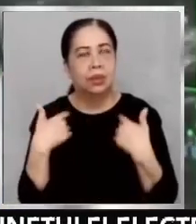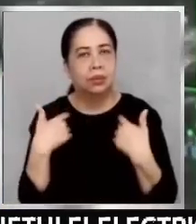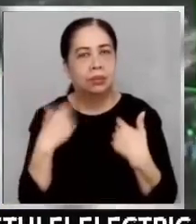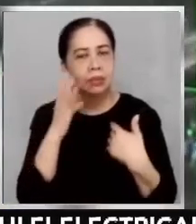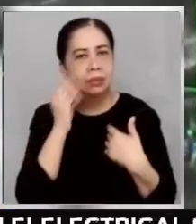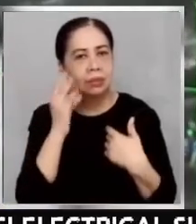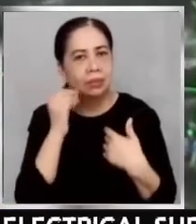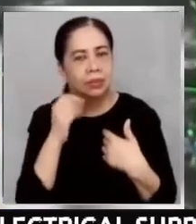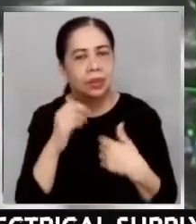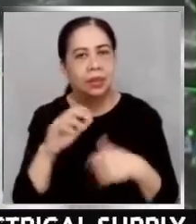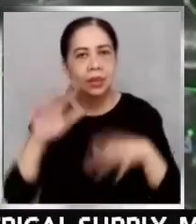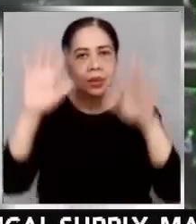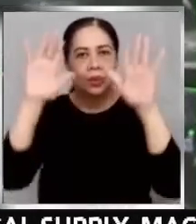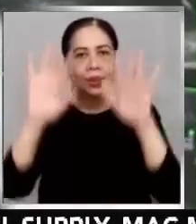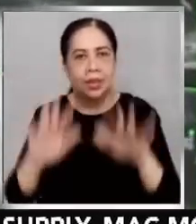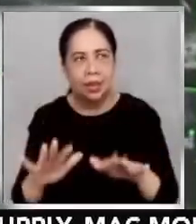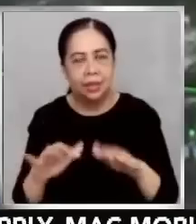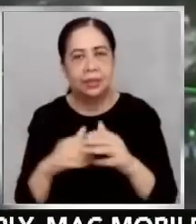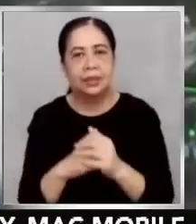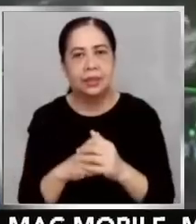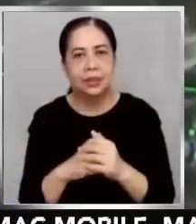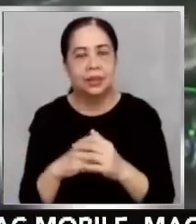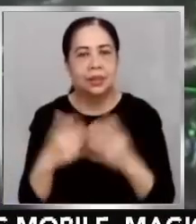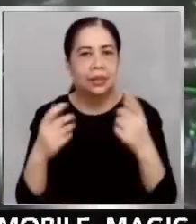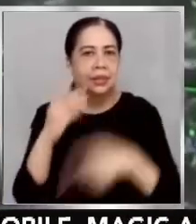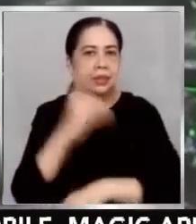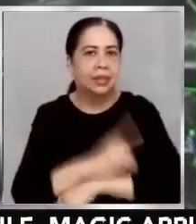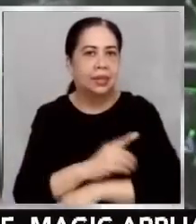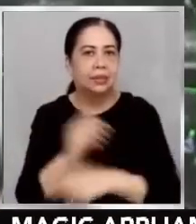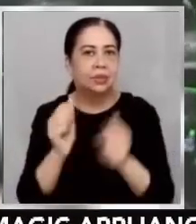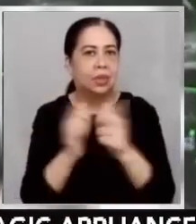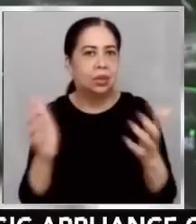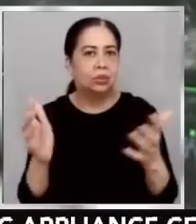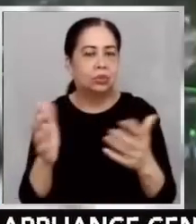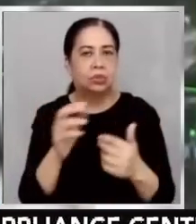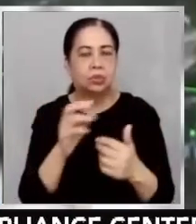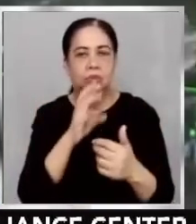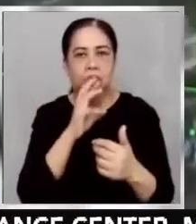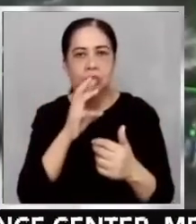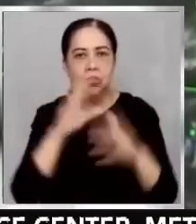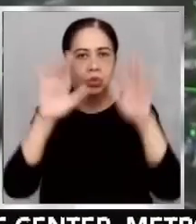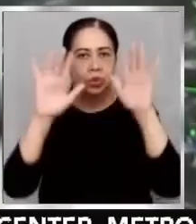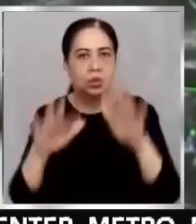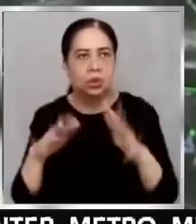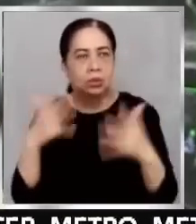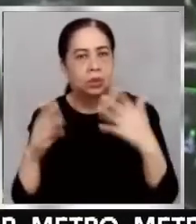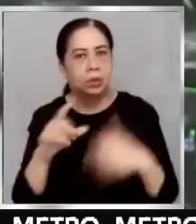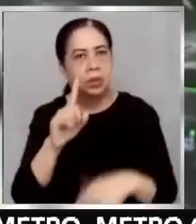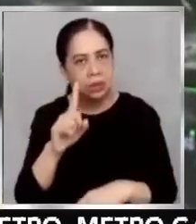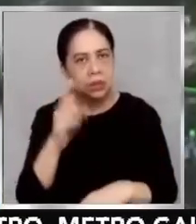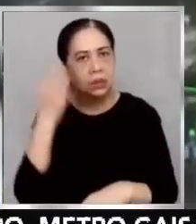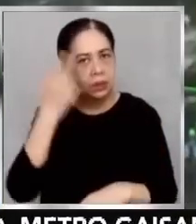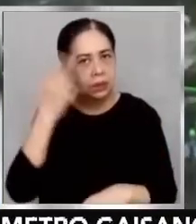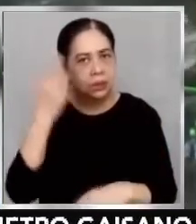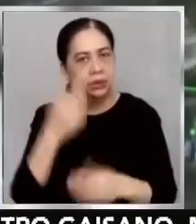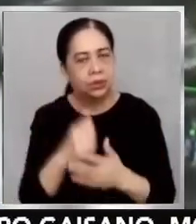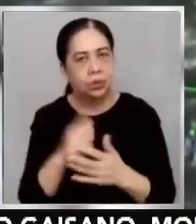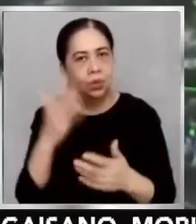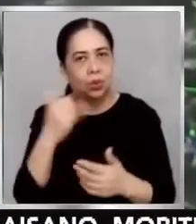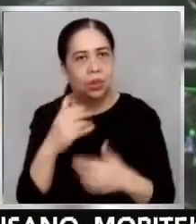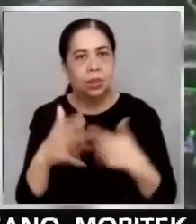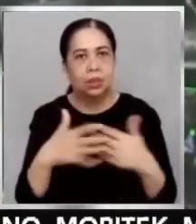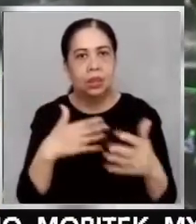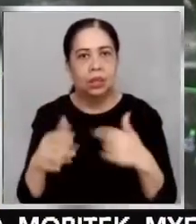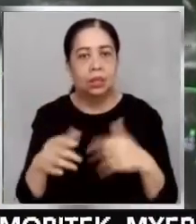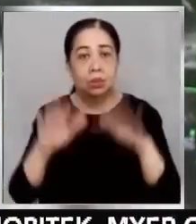ulan na or mga araw na wala pong ulan. At ito po ay maaaring isa sa mga reason kaya po kahit na rainy season